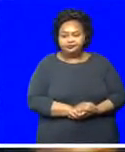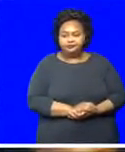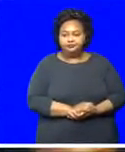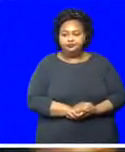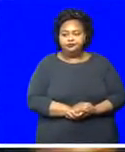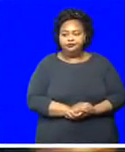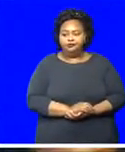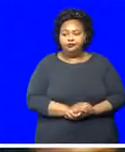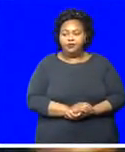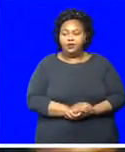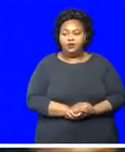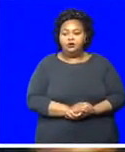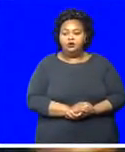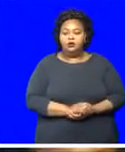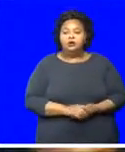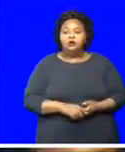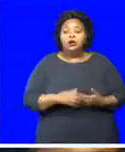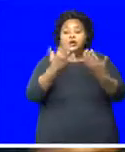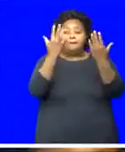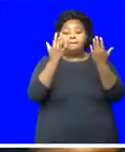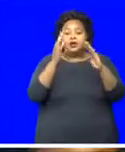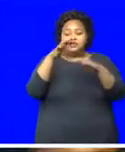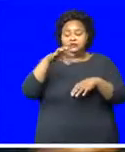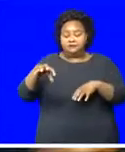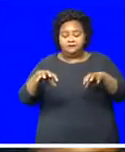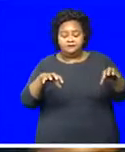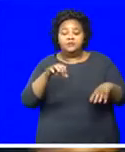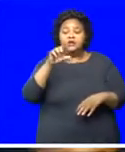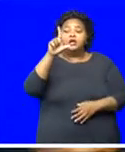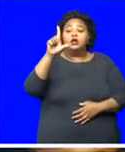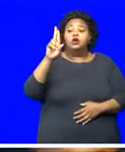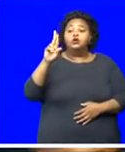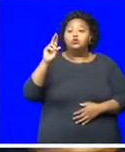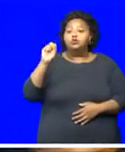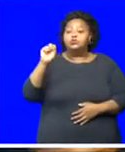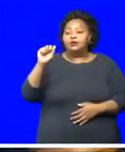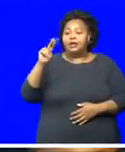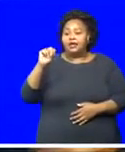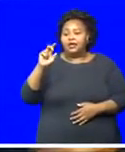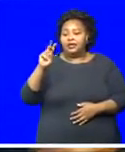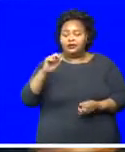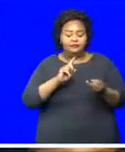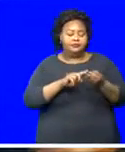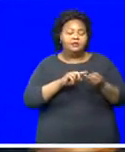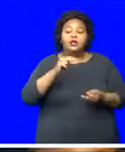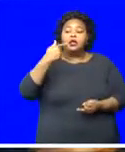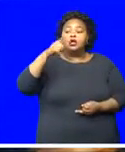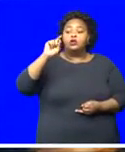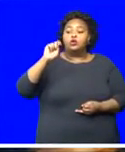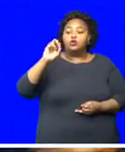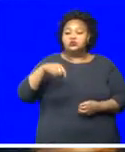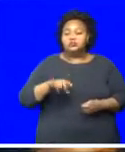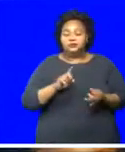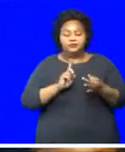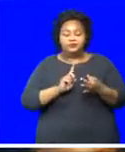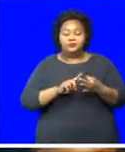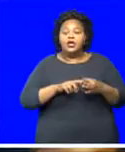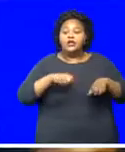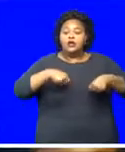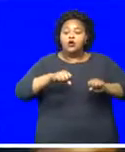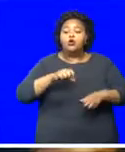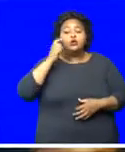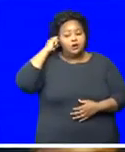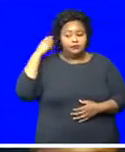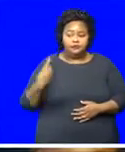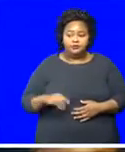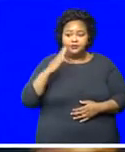Lukhetho lwekucala lokuvala tikhala tebucopho nelilunga lephalamende emiphakathi yasehluthe naselusabeni kanye nenkundla yasesiphofaneni